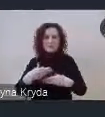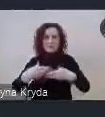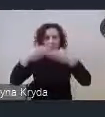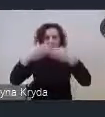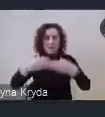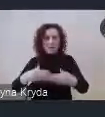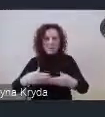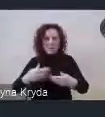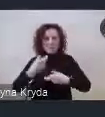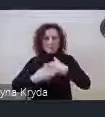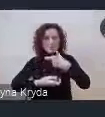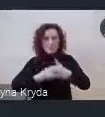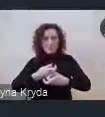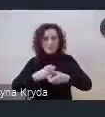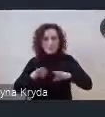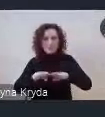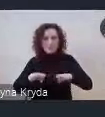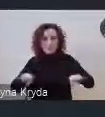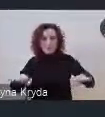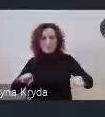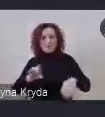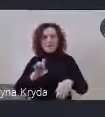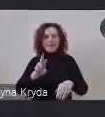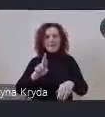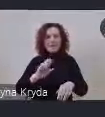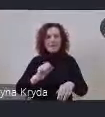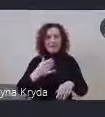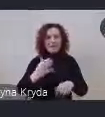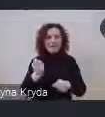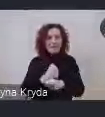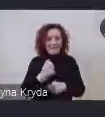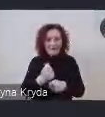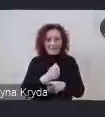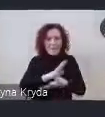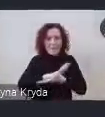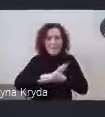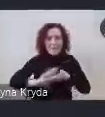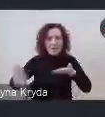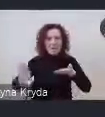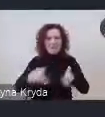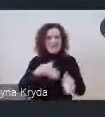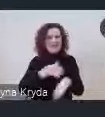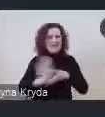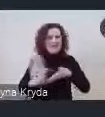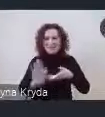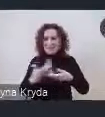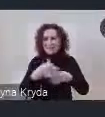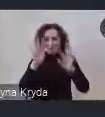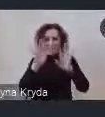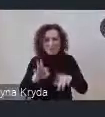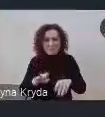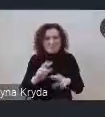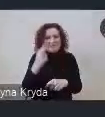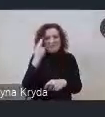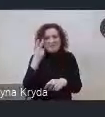No i oczywiście pierwszym deszczu ktoś się zorientował że to jest proszenie się o kłopoty więc zamówiono pana Widzicie na